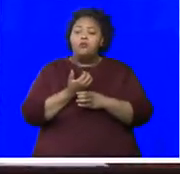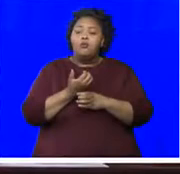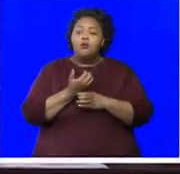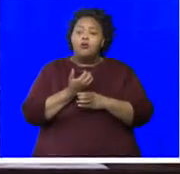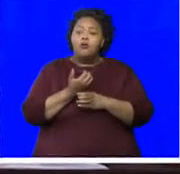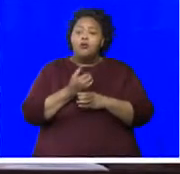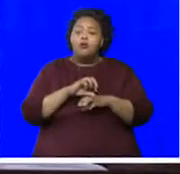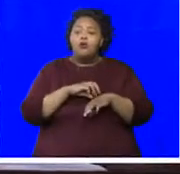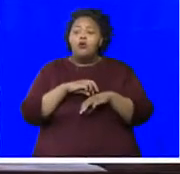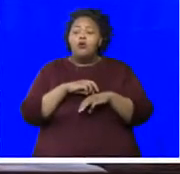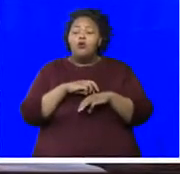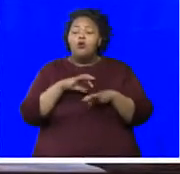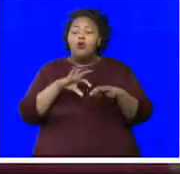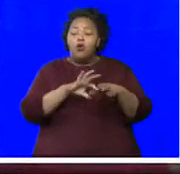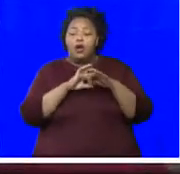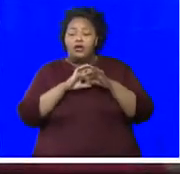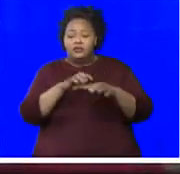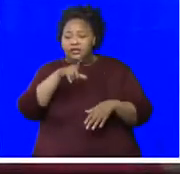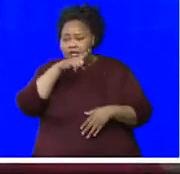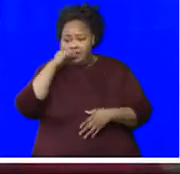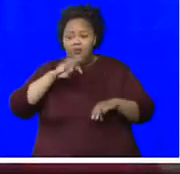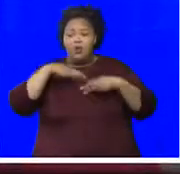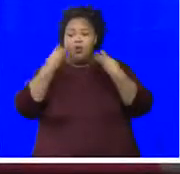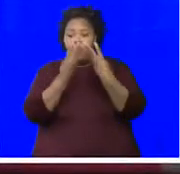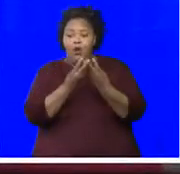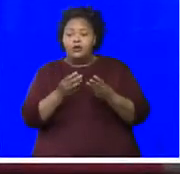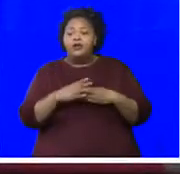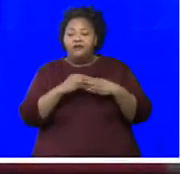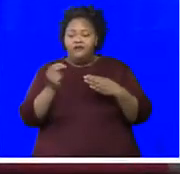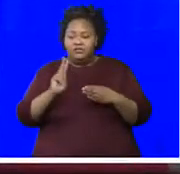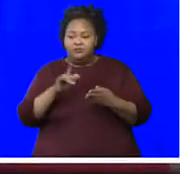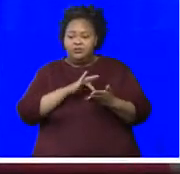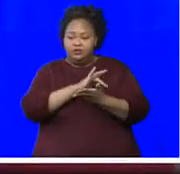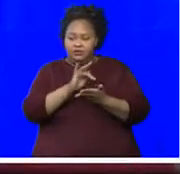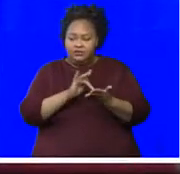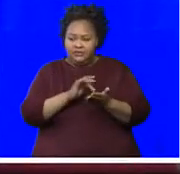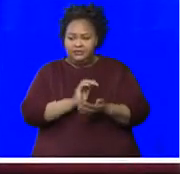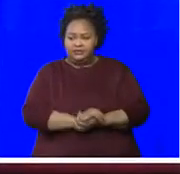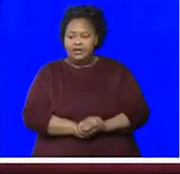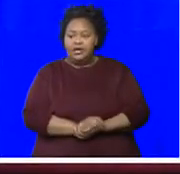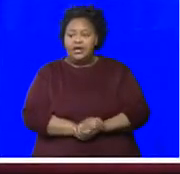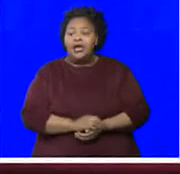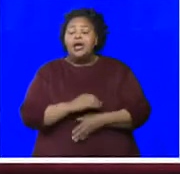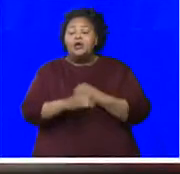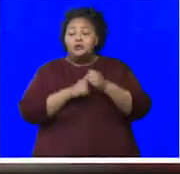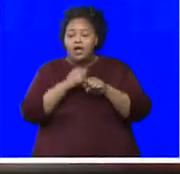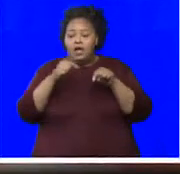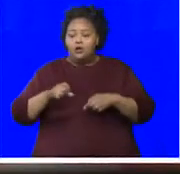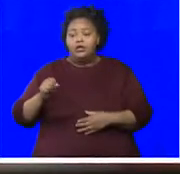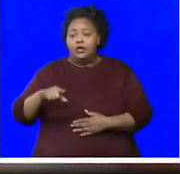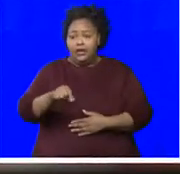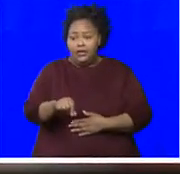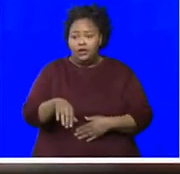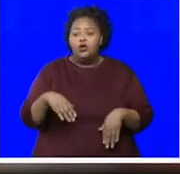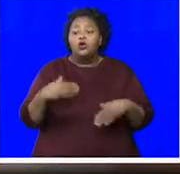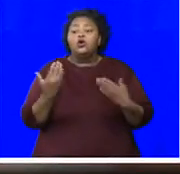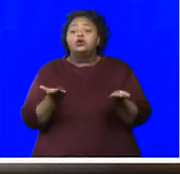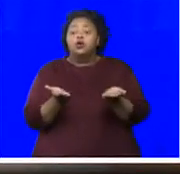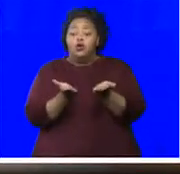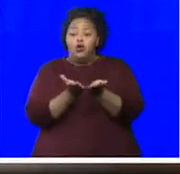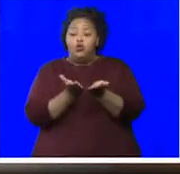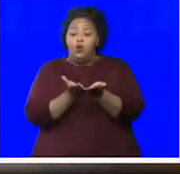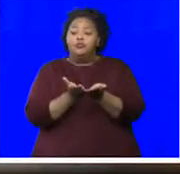Vegetable Center. Kanti kuleti talo nyaka tinhlanyelo litiko letekulima lihlele ukuthi zuzisa tikola letili shumi